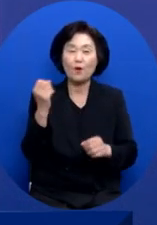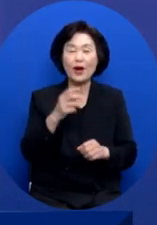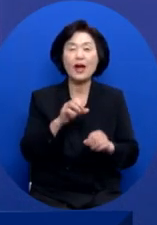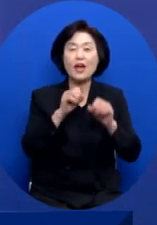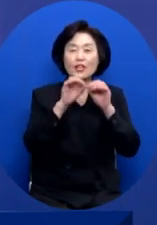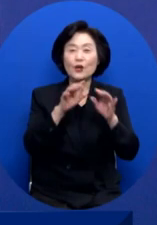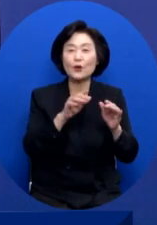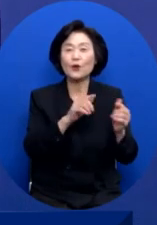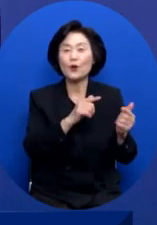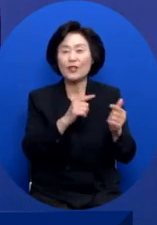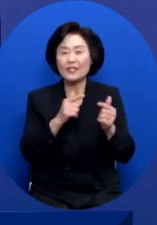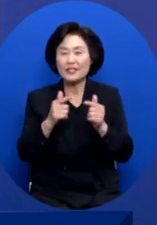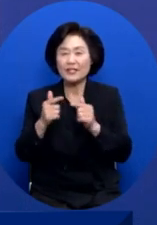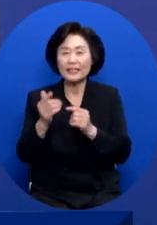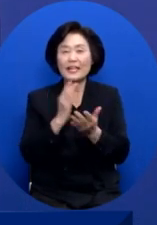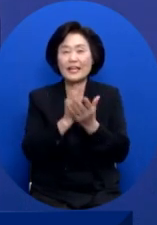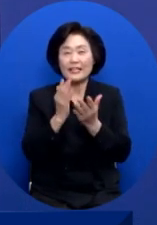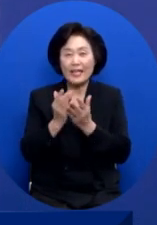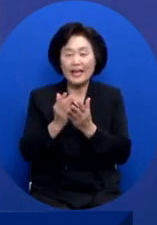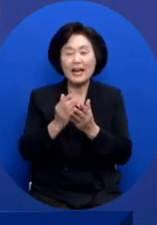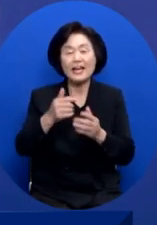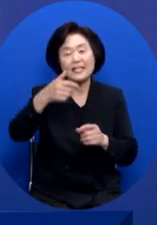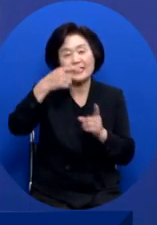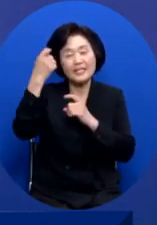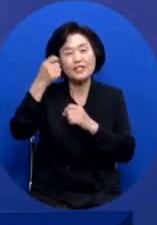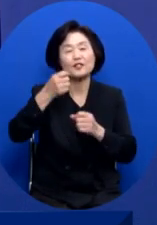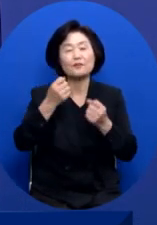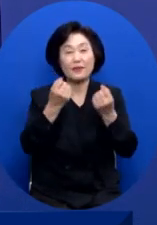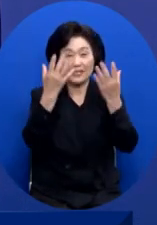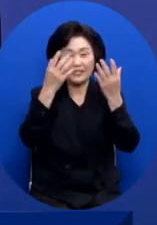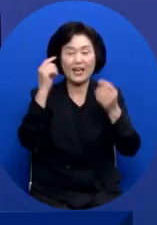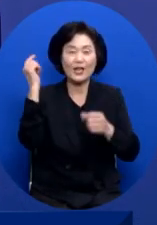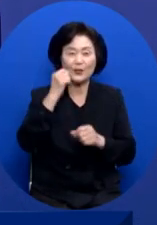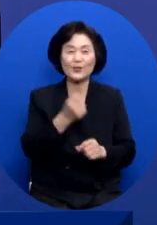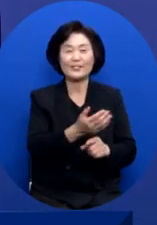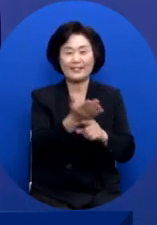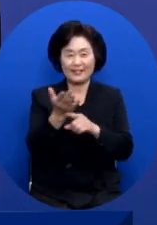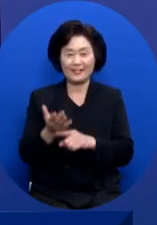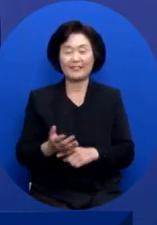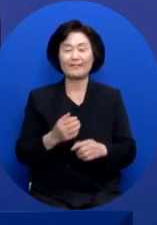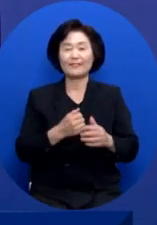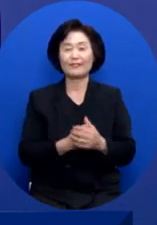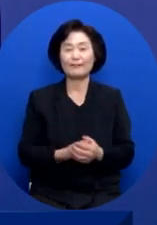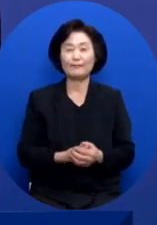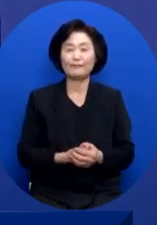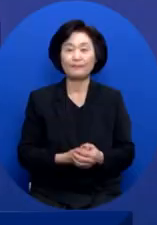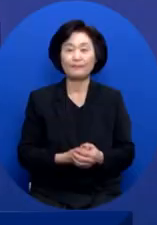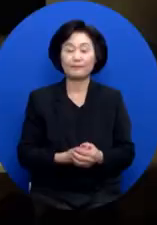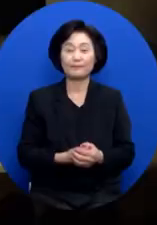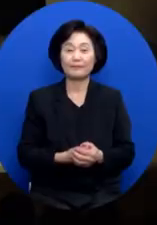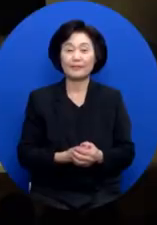선교비를 전달하는 등 다양한 기념 행사를 함께 진행했는데요. 최리진 기자가 다녀왔습니다.